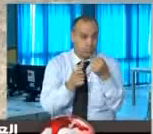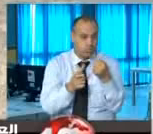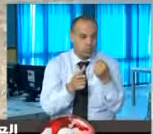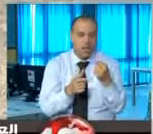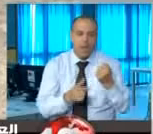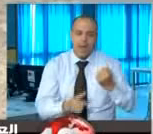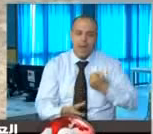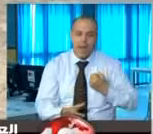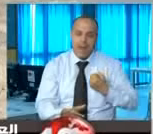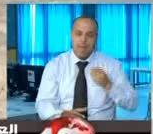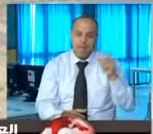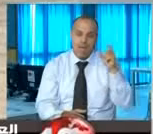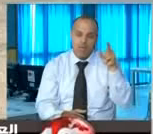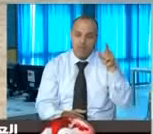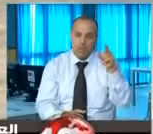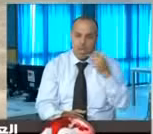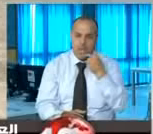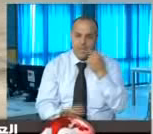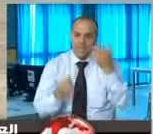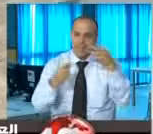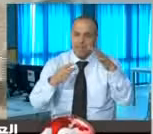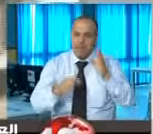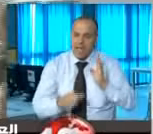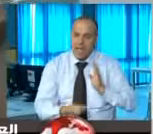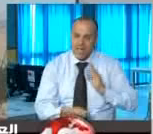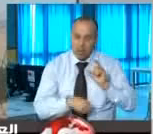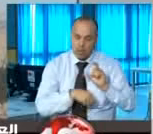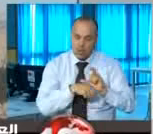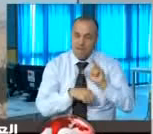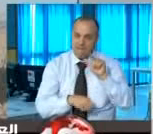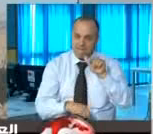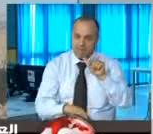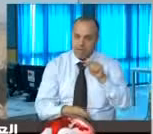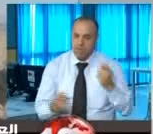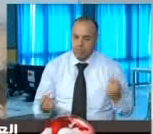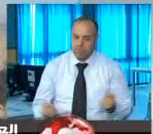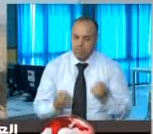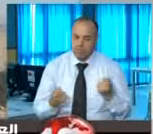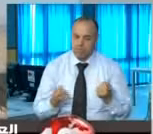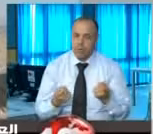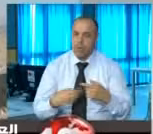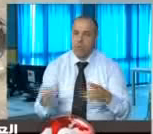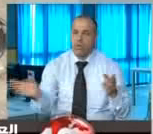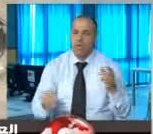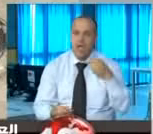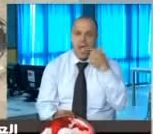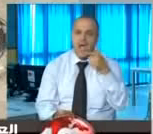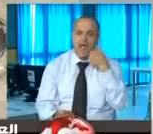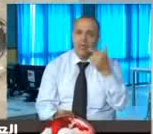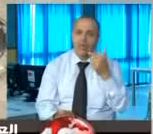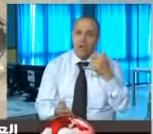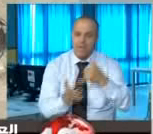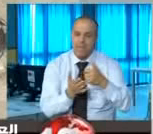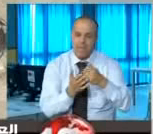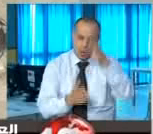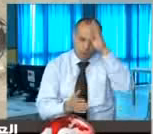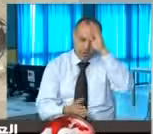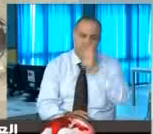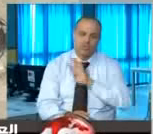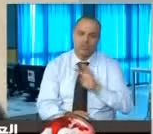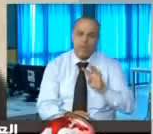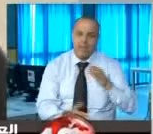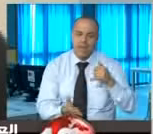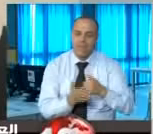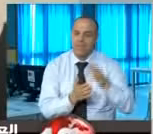الإرهابي، مضيفا أن نحو 700 جندي تركي يدربون قوات عراقية في معسكر بعشيقة شمال شرق